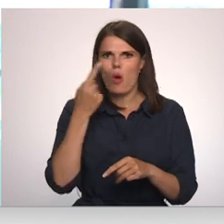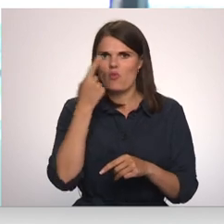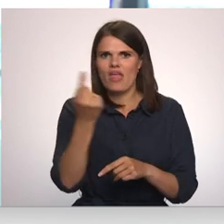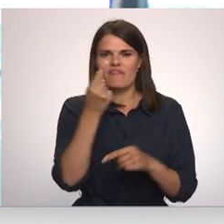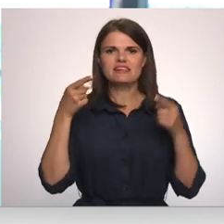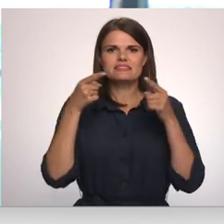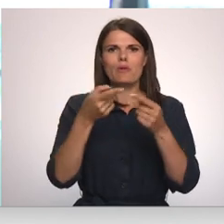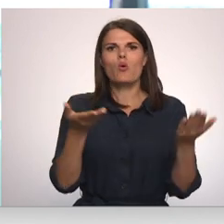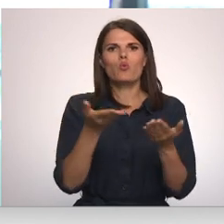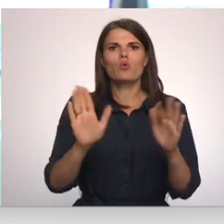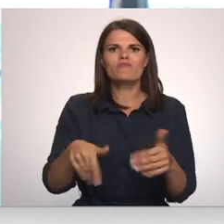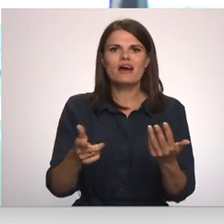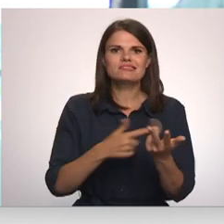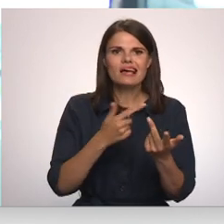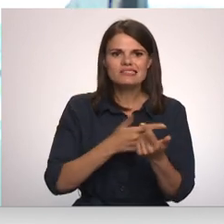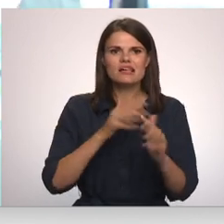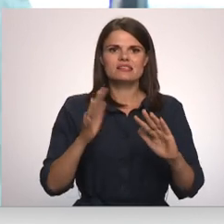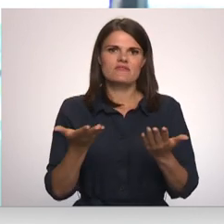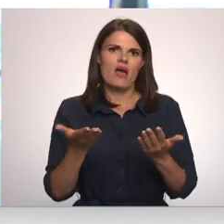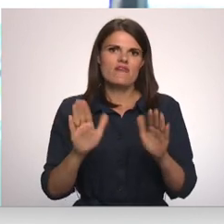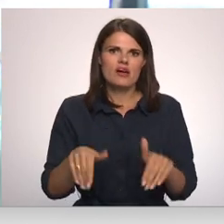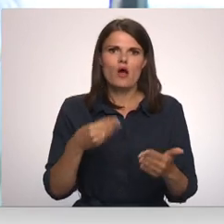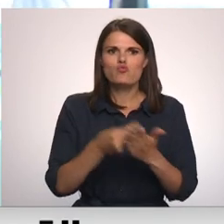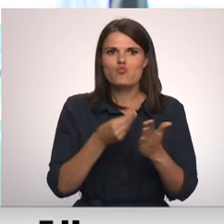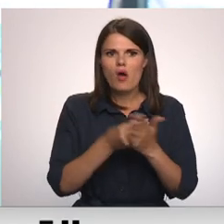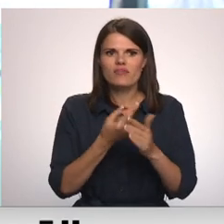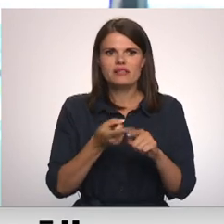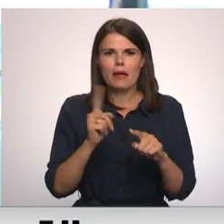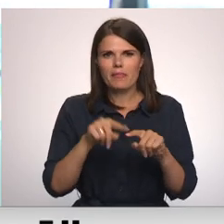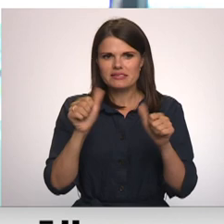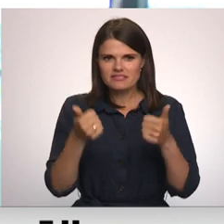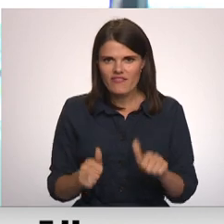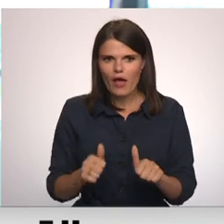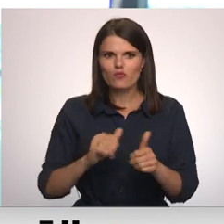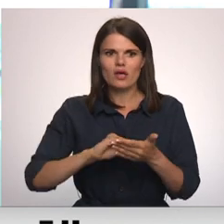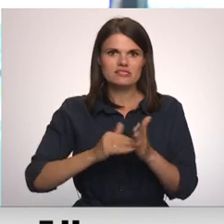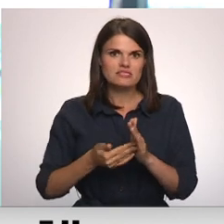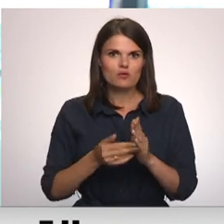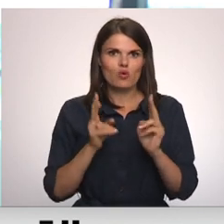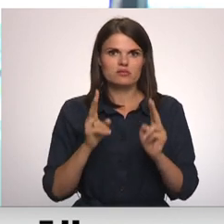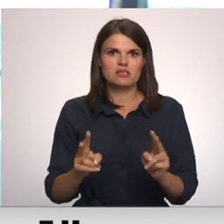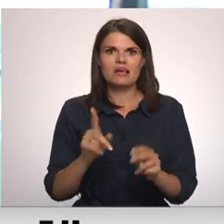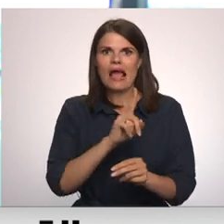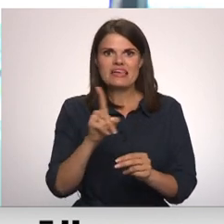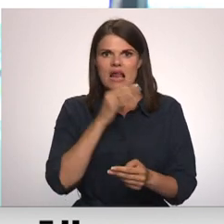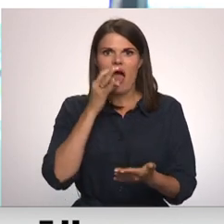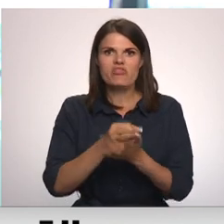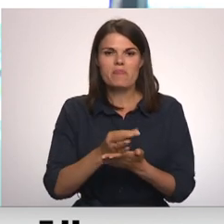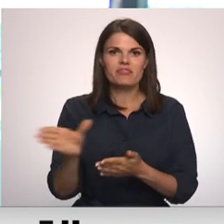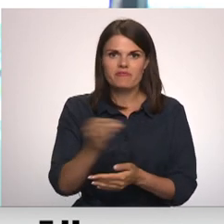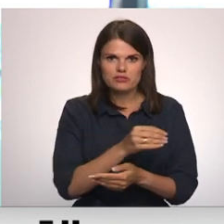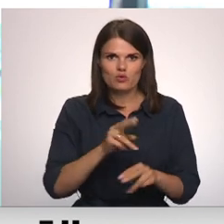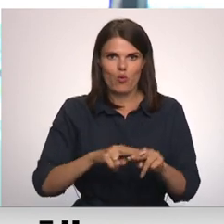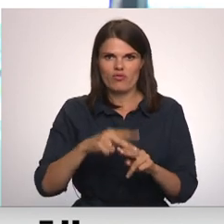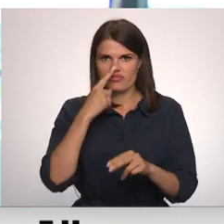var saskaitīt vai kuru var novērtēt. Ja? Bet līdz ar to arī veidojās tā situācija, ka ir atbildīgi visi un neviens.